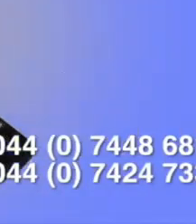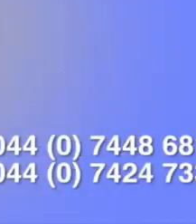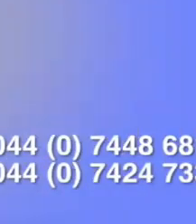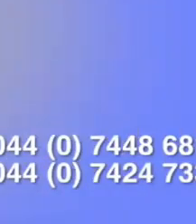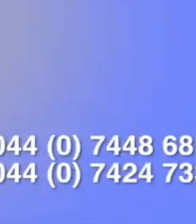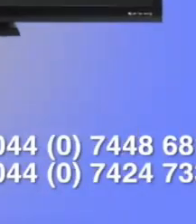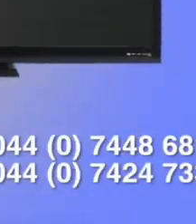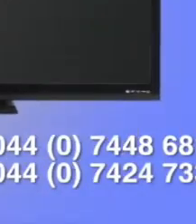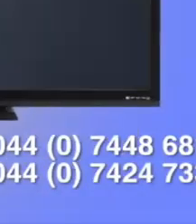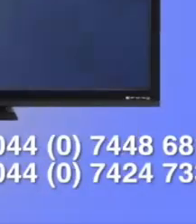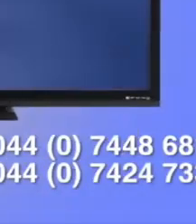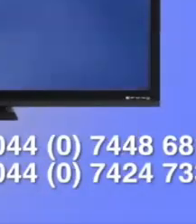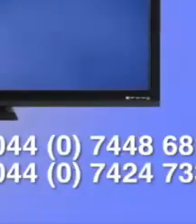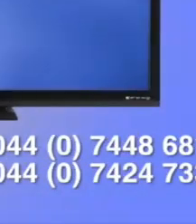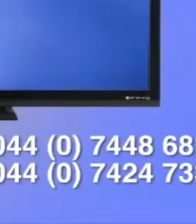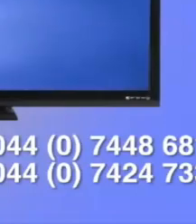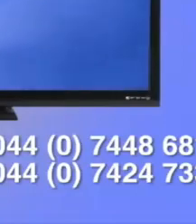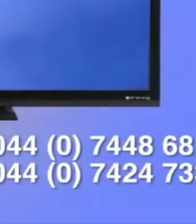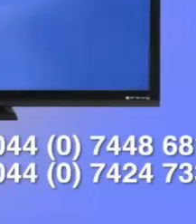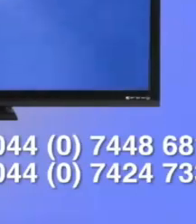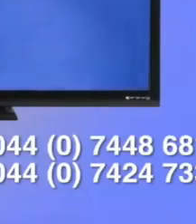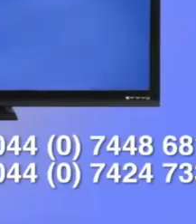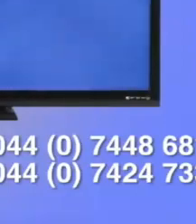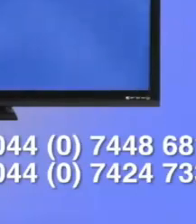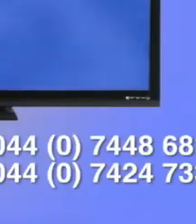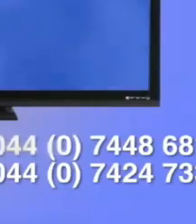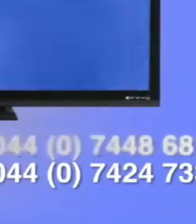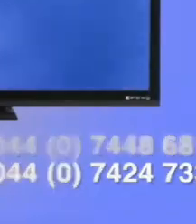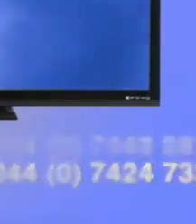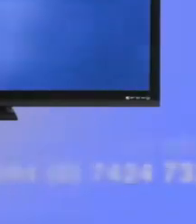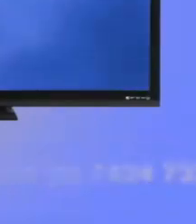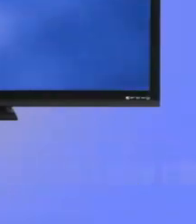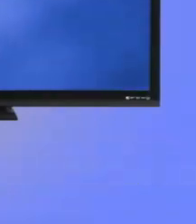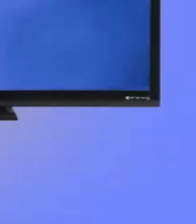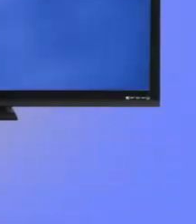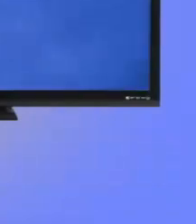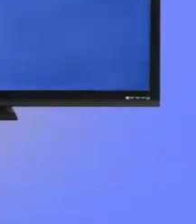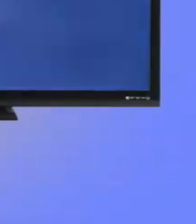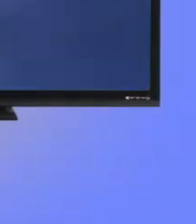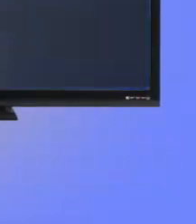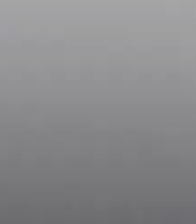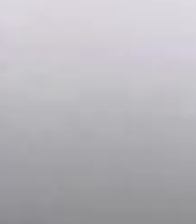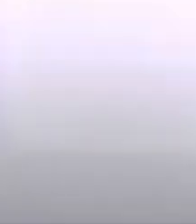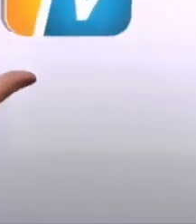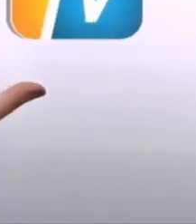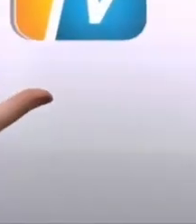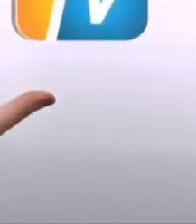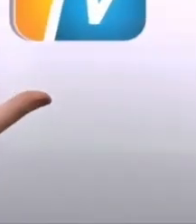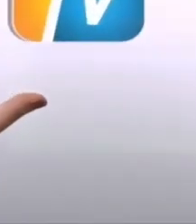le décodeur qui vous permet de suivre les chaînes du Congo en direct de la diaspora.